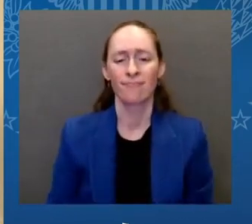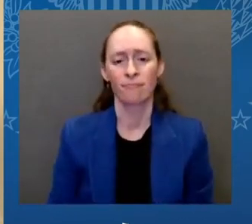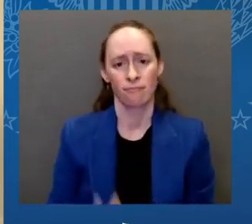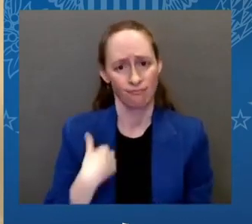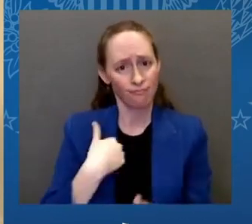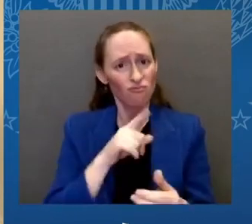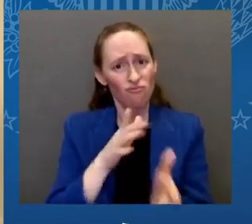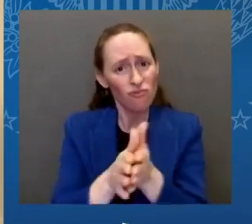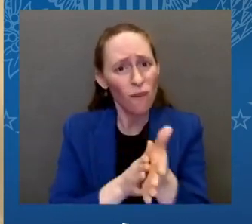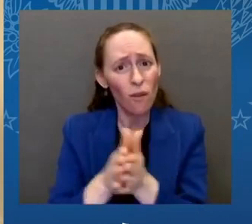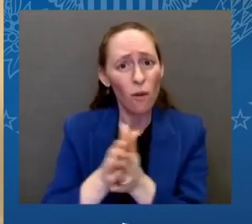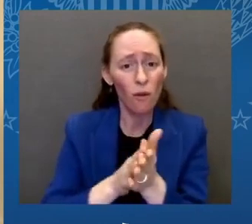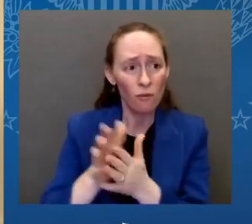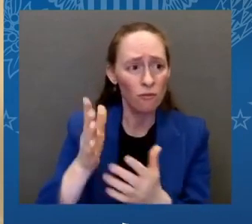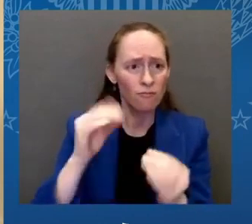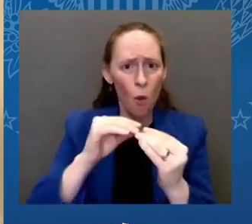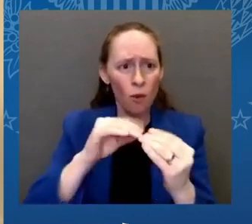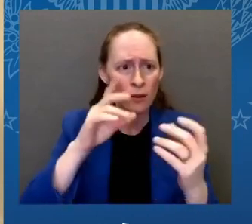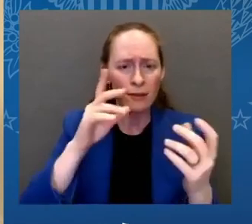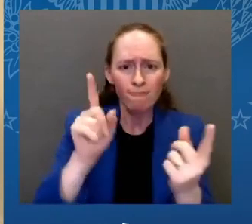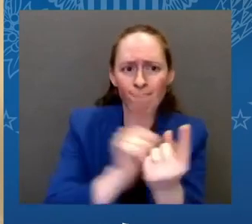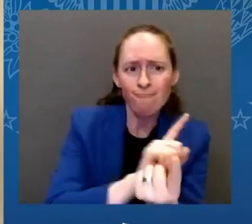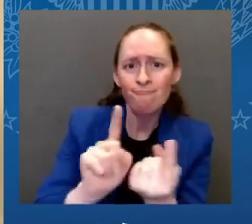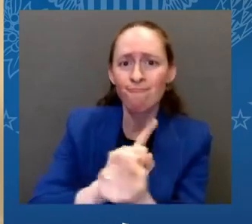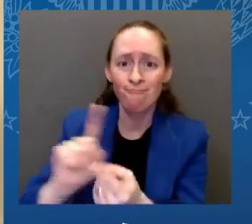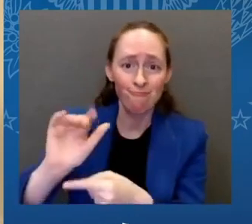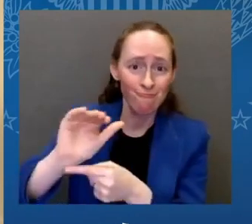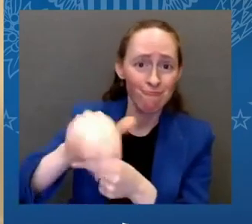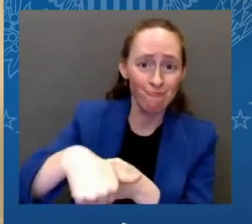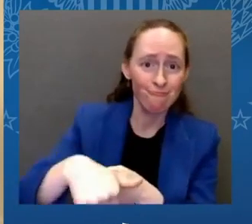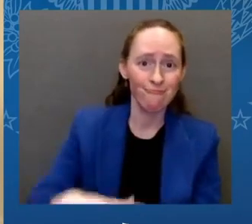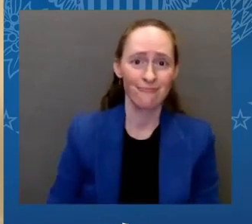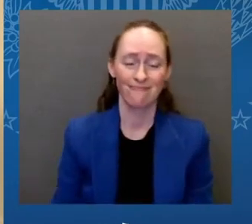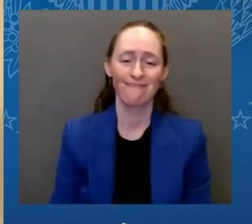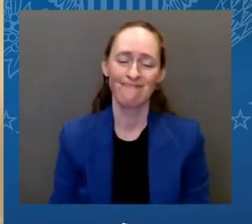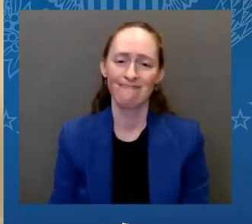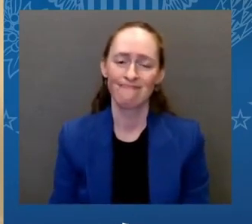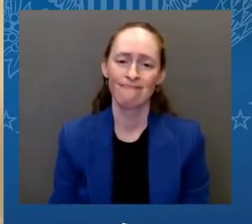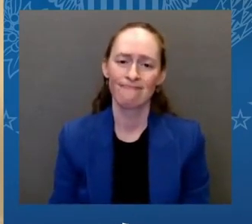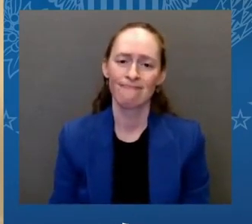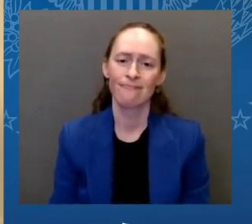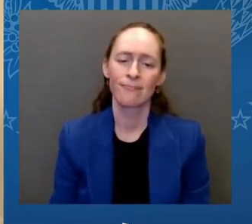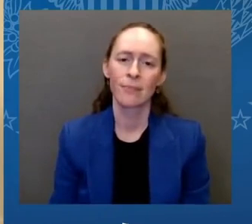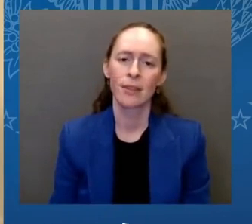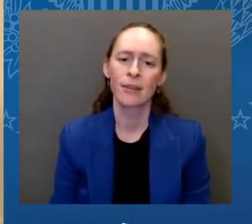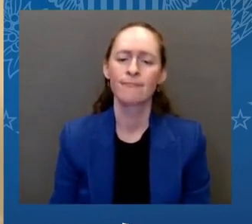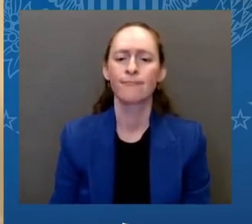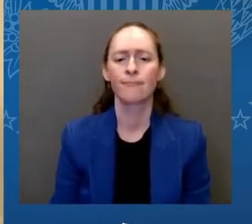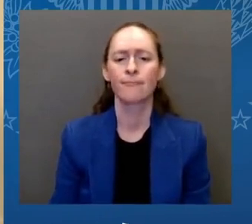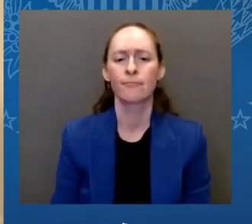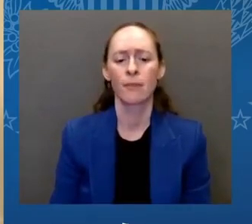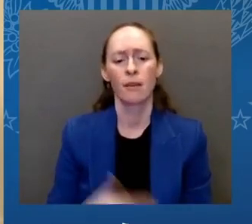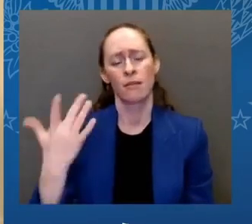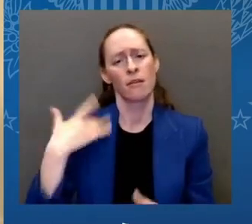Конгресі. Головне питання усіх моїх переговорів сьогодні – це зміцнення України.